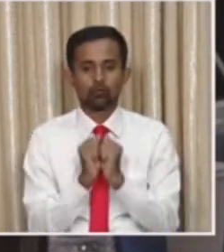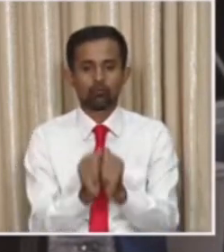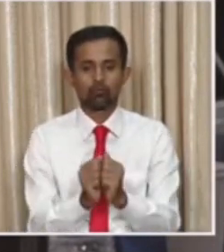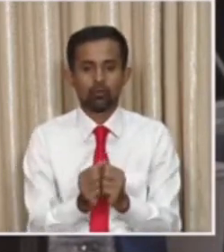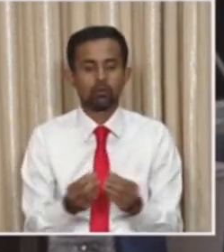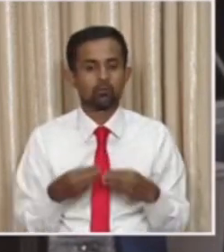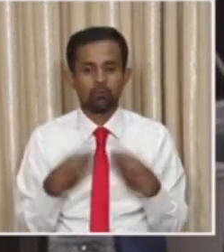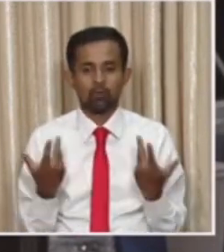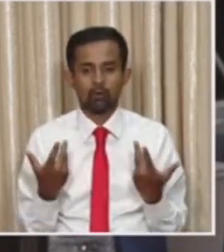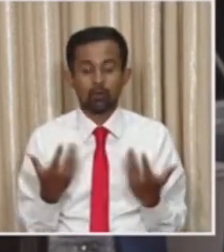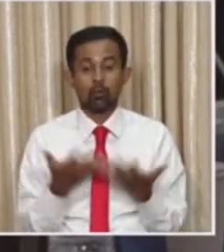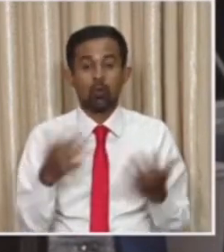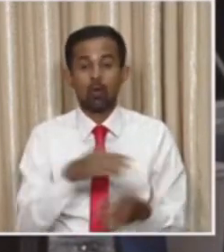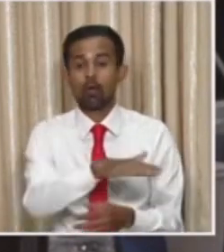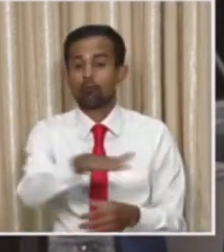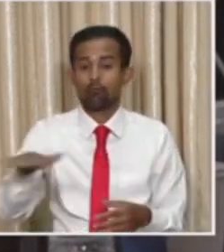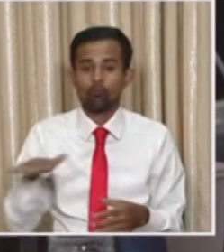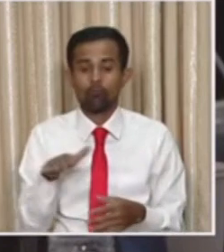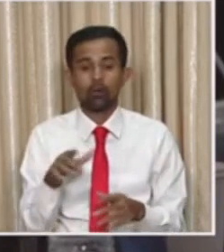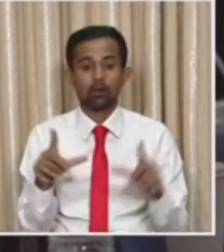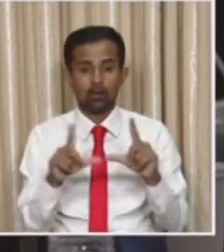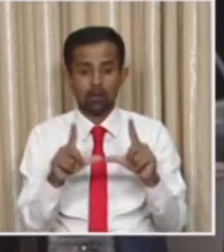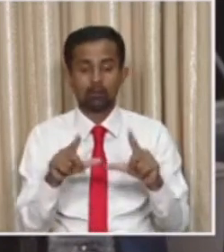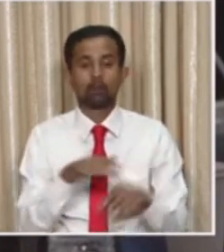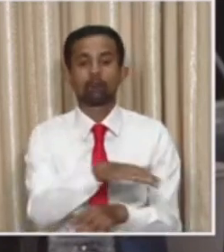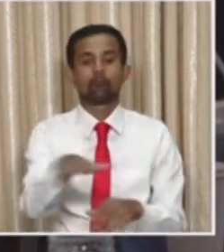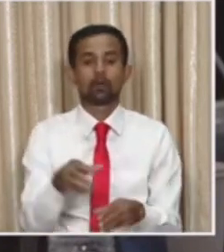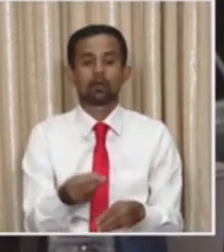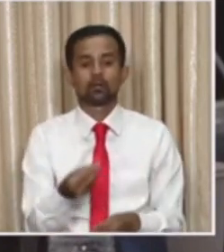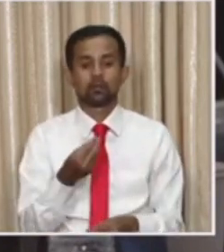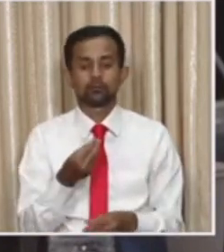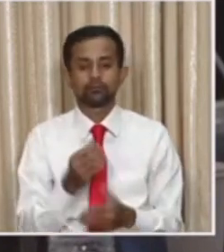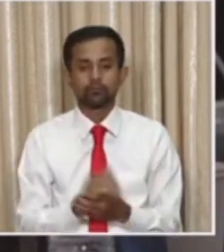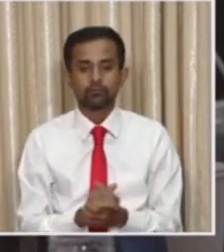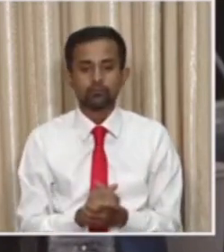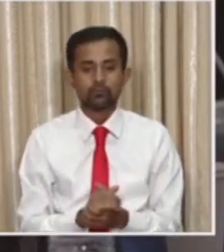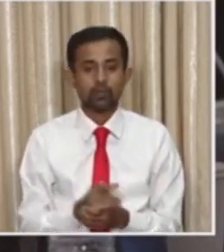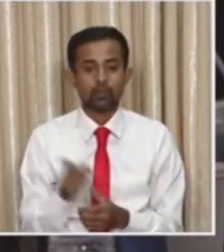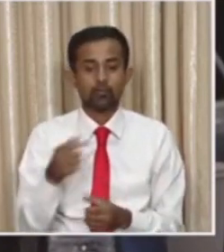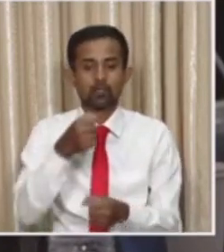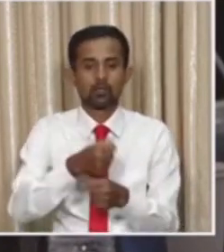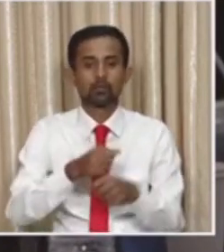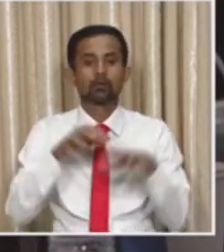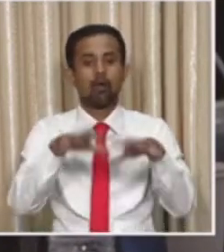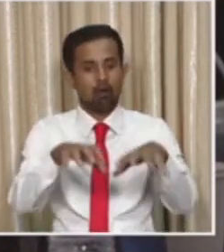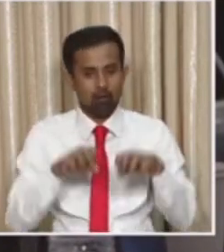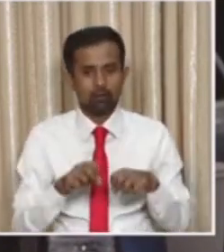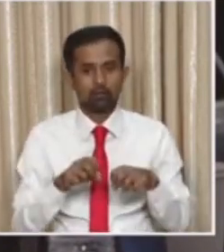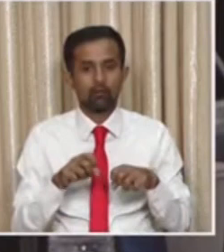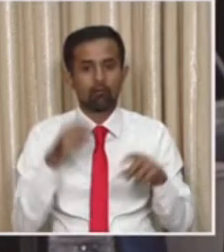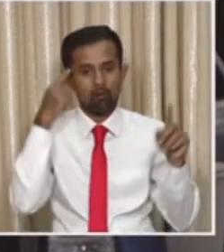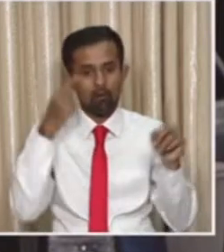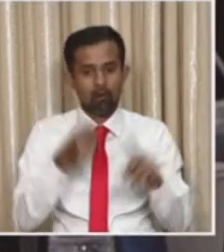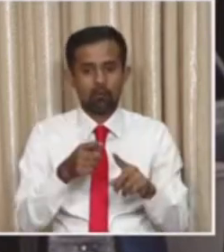காரணத்தினாலே அவை நீண்ட காலம் பயிர் செய்யப்படாமல் காடுகள் வளர்ந்த காரணத்தினால் அது இயல்பாகவே அது அரசாங்கத்துக்கு சொந்தம் என்று இப்பொழுது அரசு உரிமை